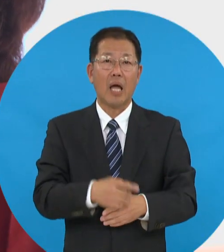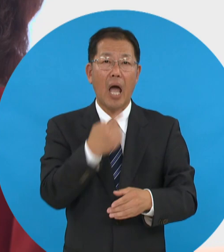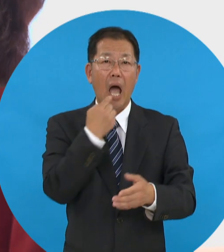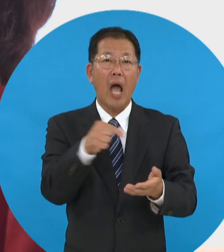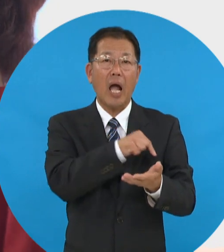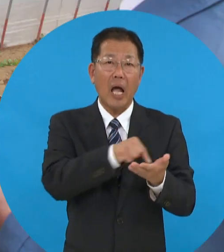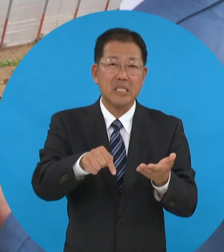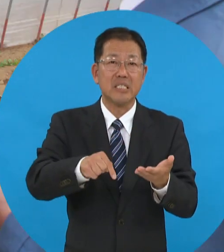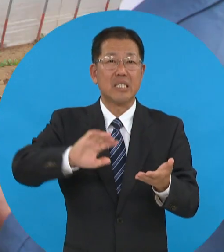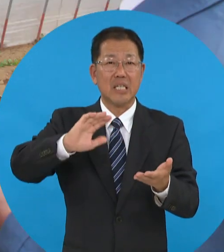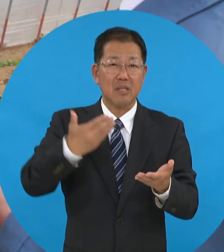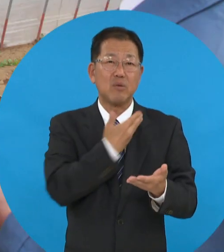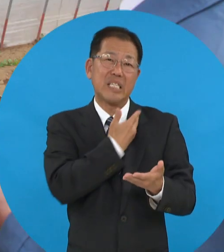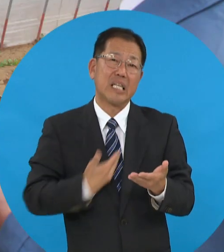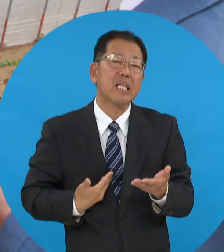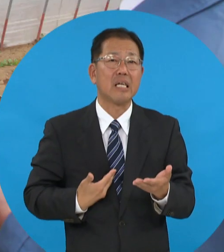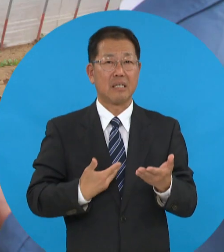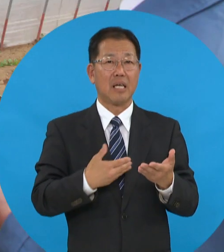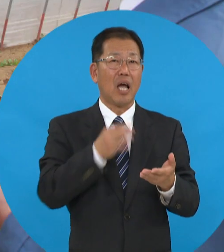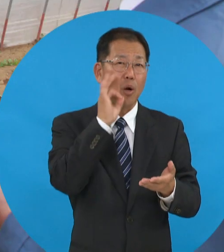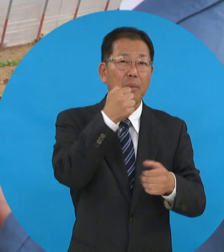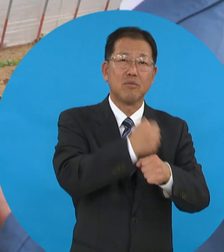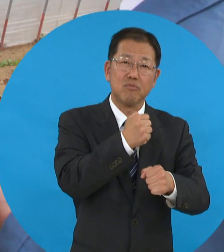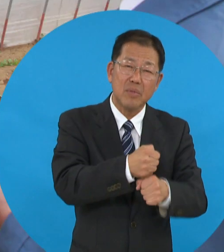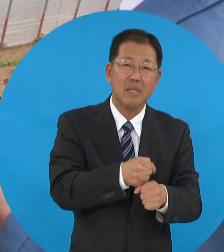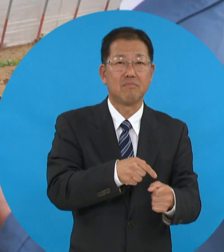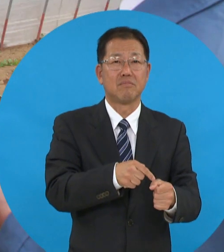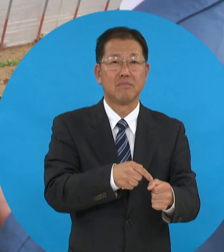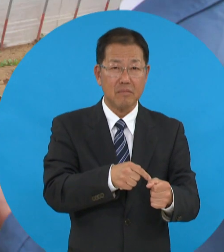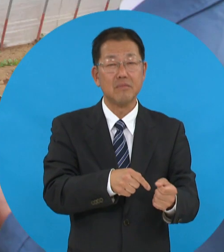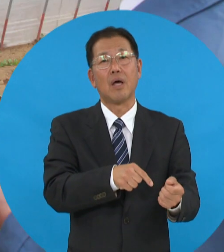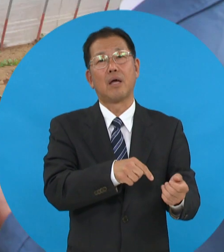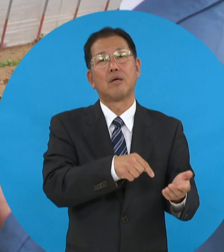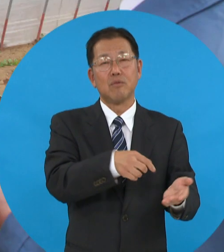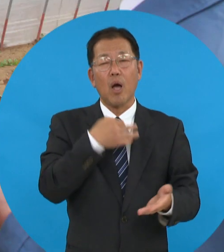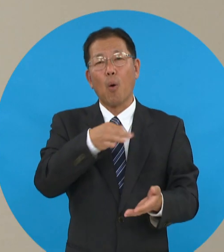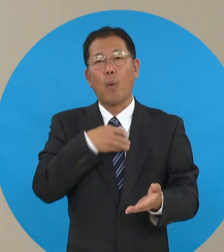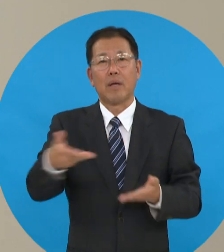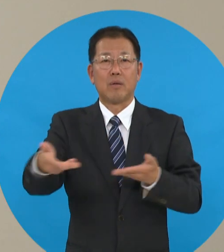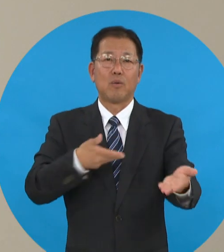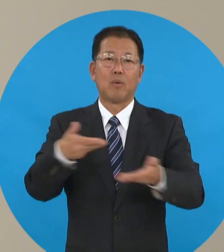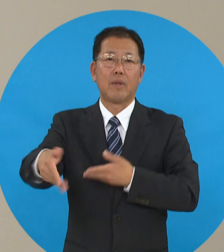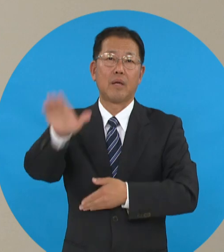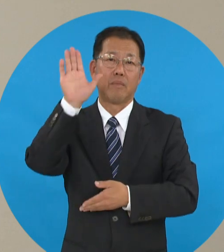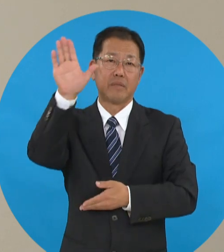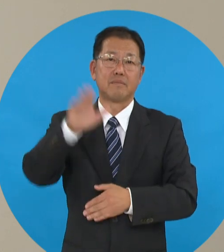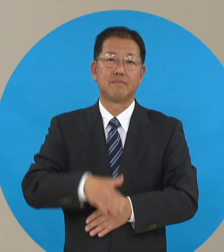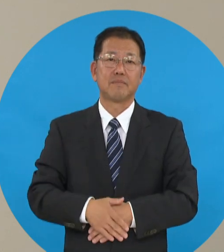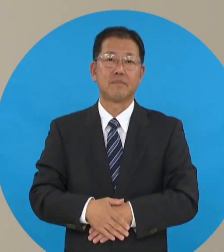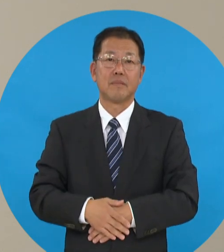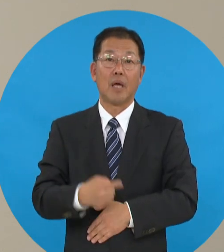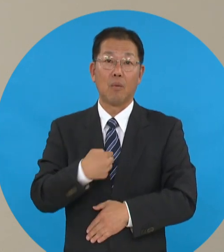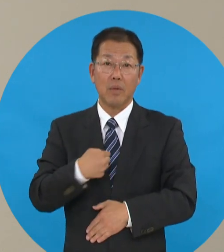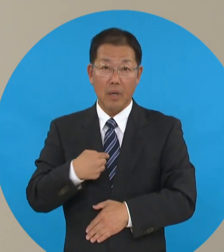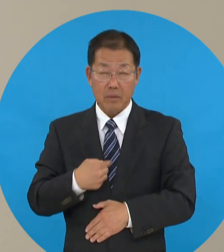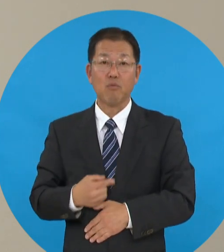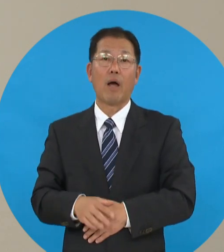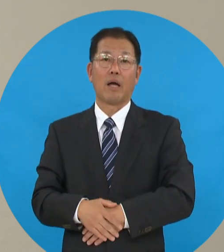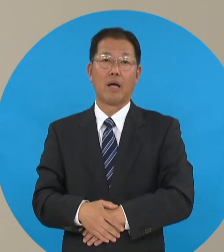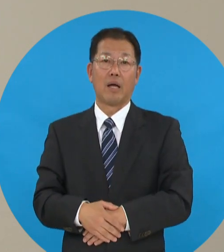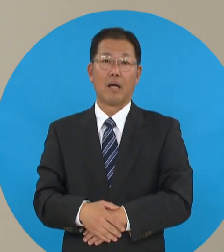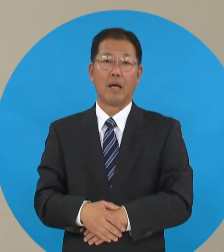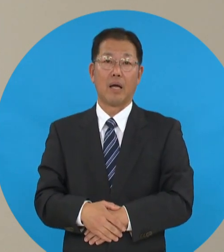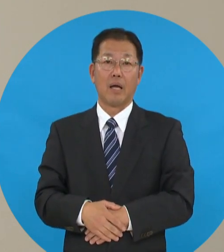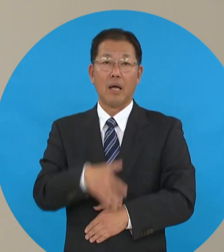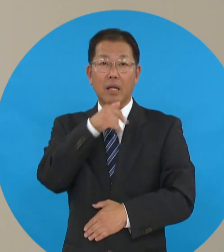を作っているなど切実な声が寄せられます。私大内久美子は年